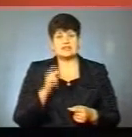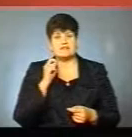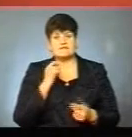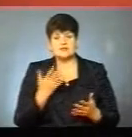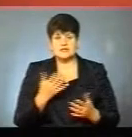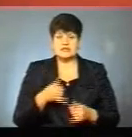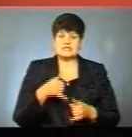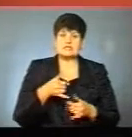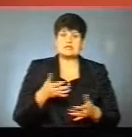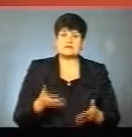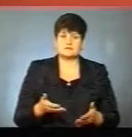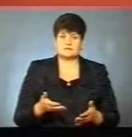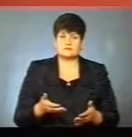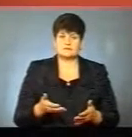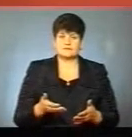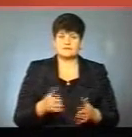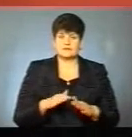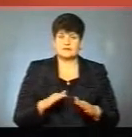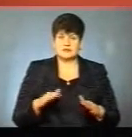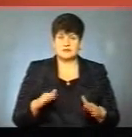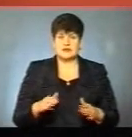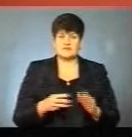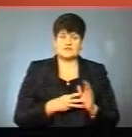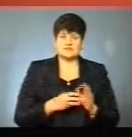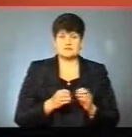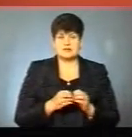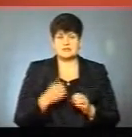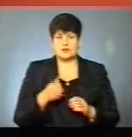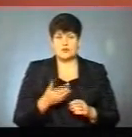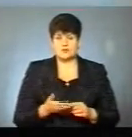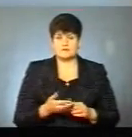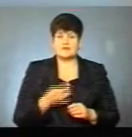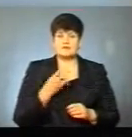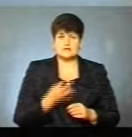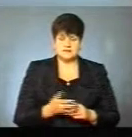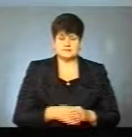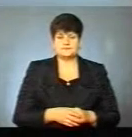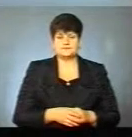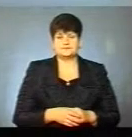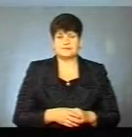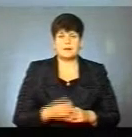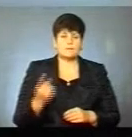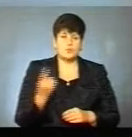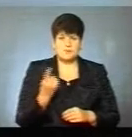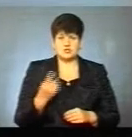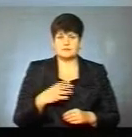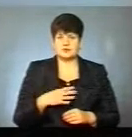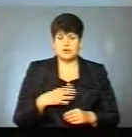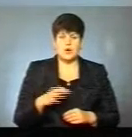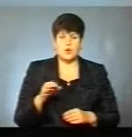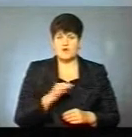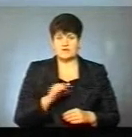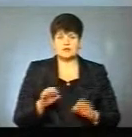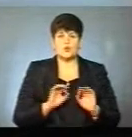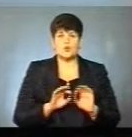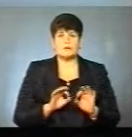саме зріст? От в підлітків, в дітей там, 8-10 років? Ну, дивіться, як... По-перше, ми чекаємо ще офіційного